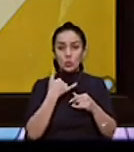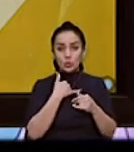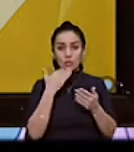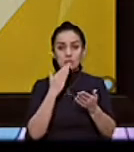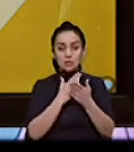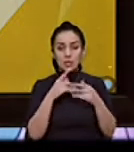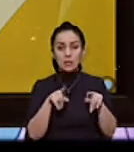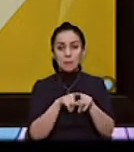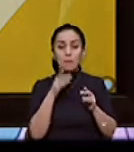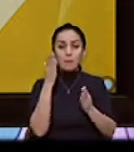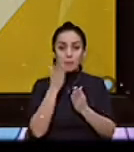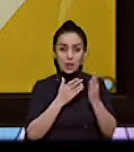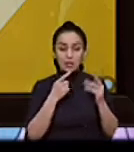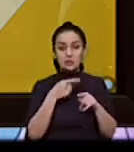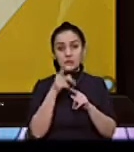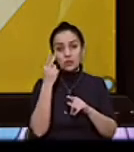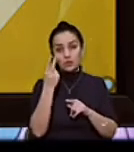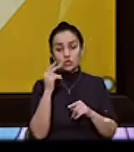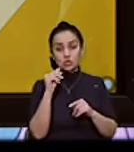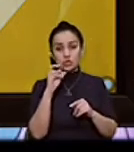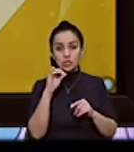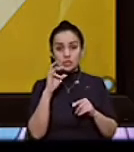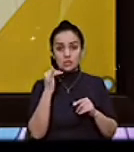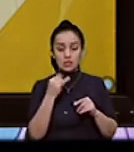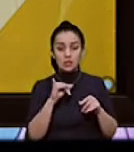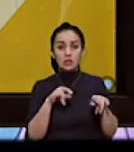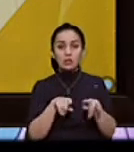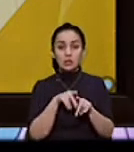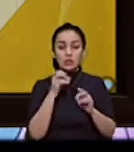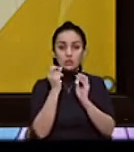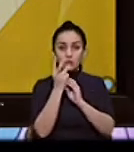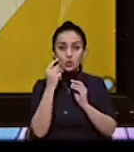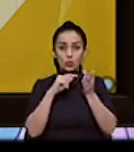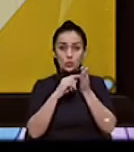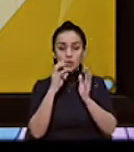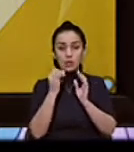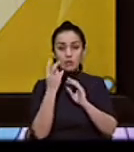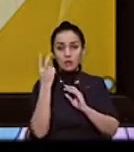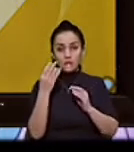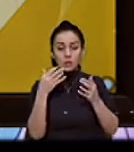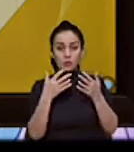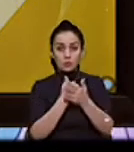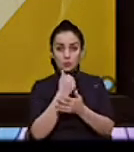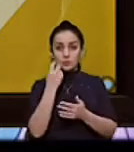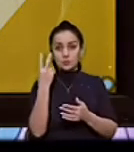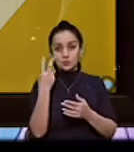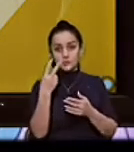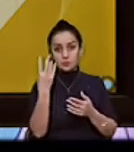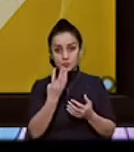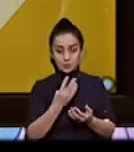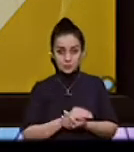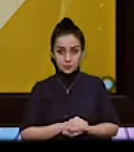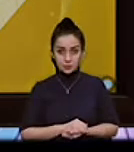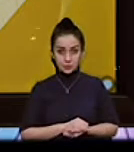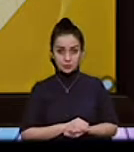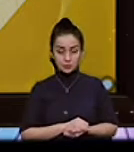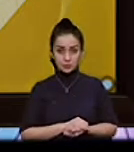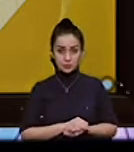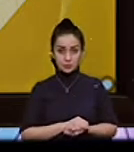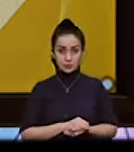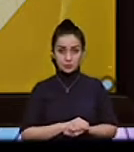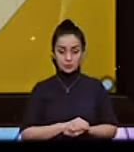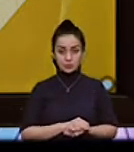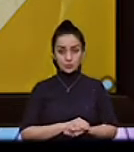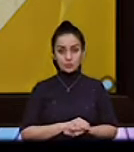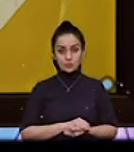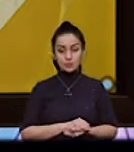нас есть. Половина – значит две части. Таким образом, 12 умножили на 2, получили 24.